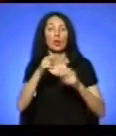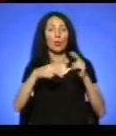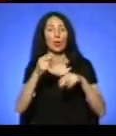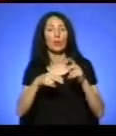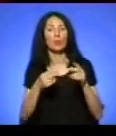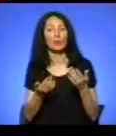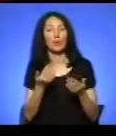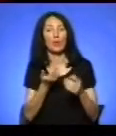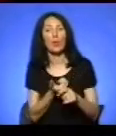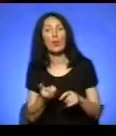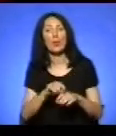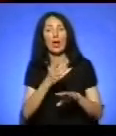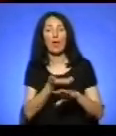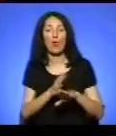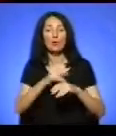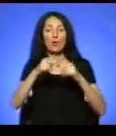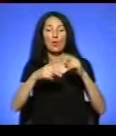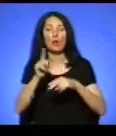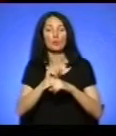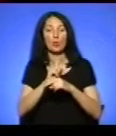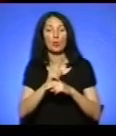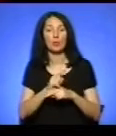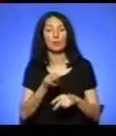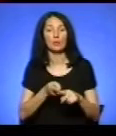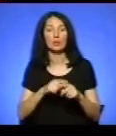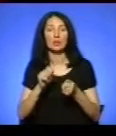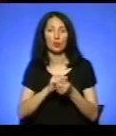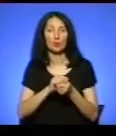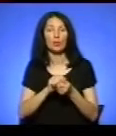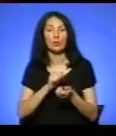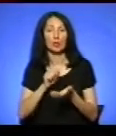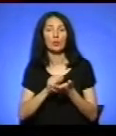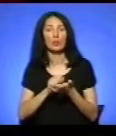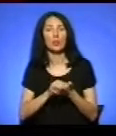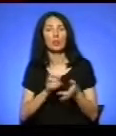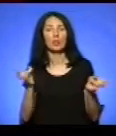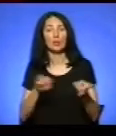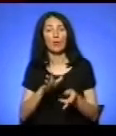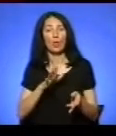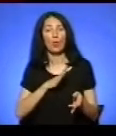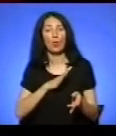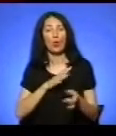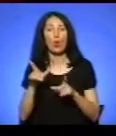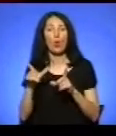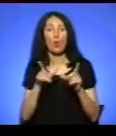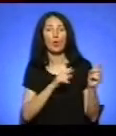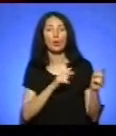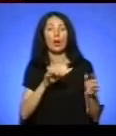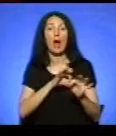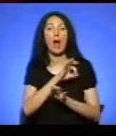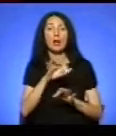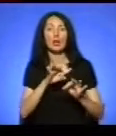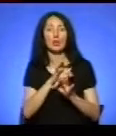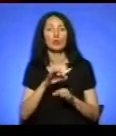найважче. Або паперові речі? А це паперові речі. Це треба було укласти, поїхати в архітектуру